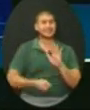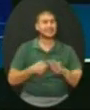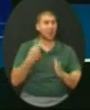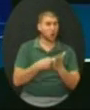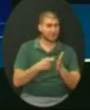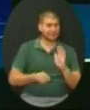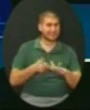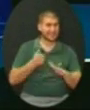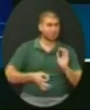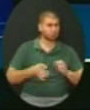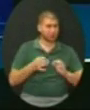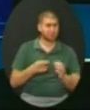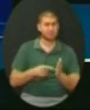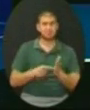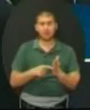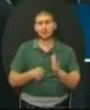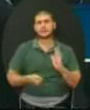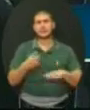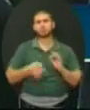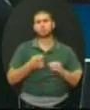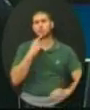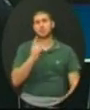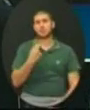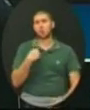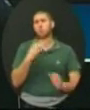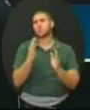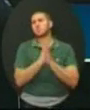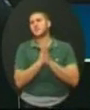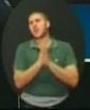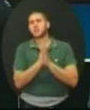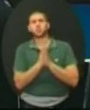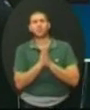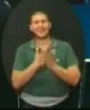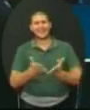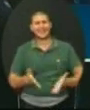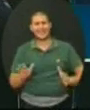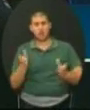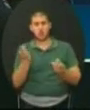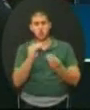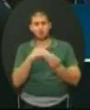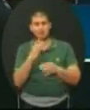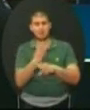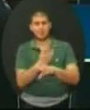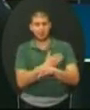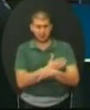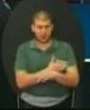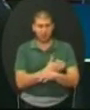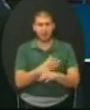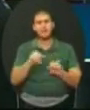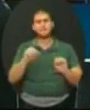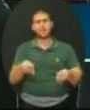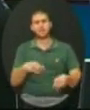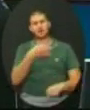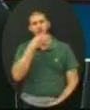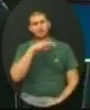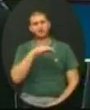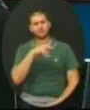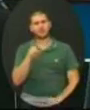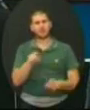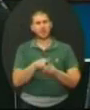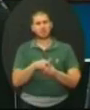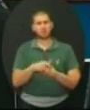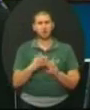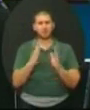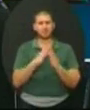האוצר ושרת המשפטים. שרת המשפטים אומרת, אם אנחנו נבקש קיור נוסף במטבח, אז בעל הבית יעדיף להוציא את